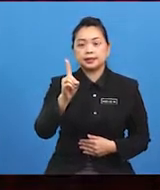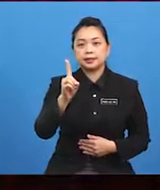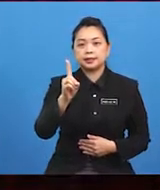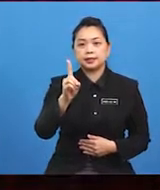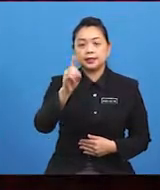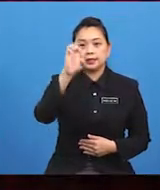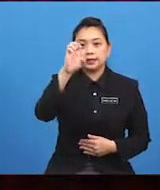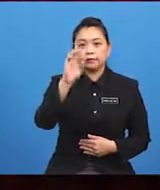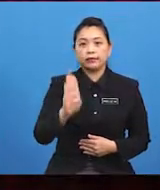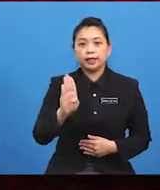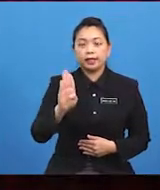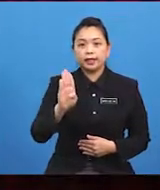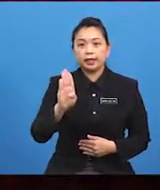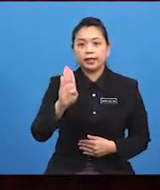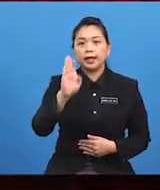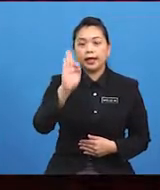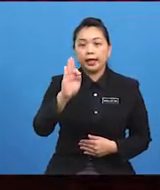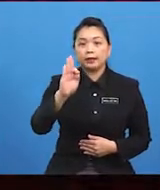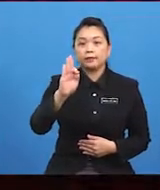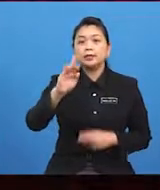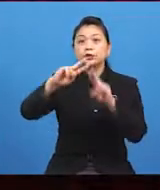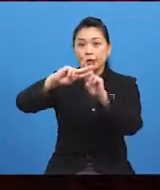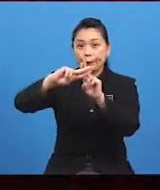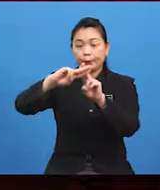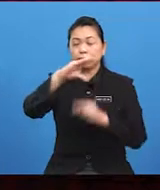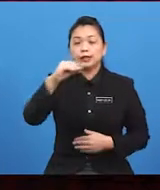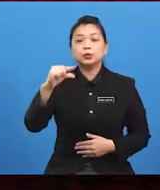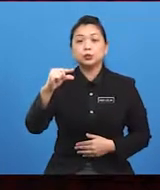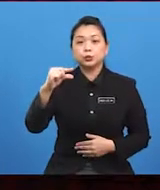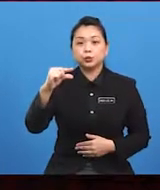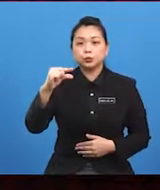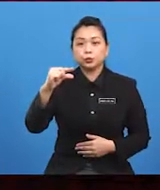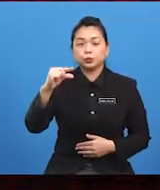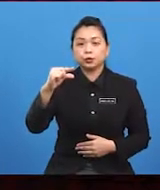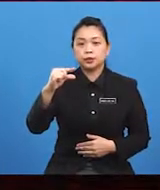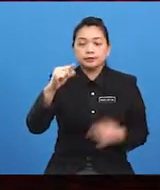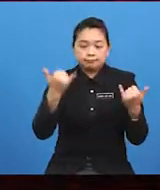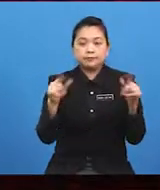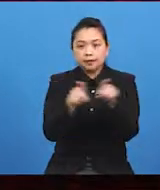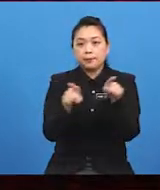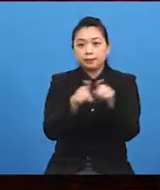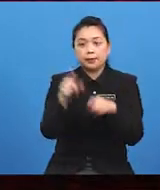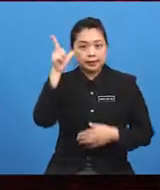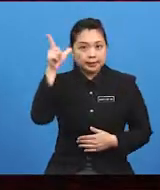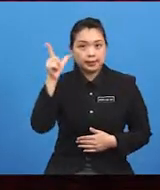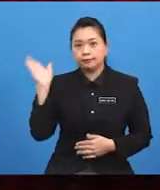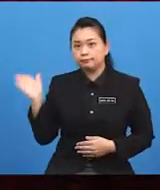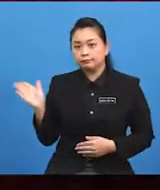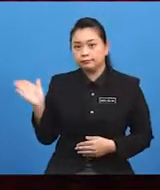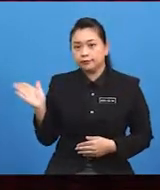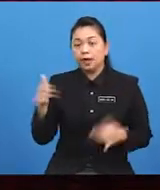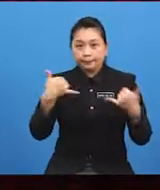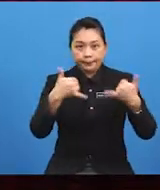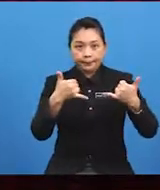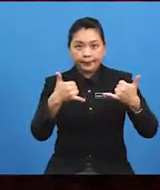E flat, F sharp dan G. Mari kita sama-sama melihat saudara Haziq